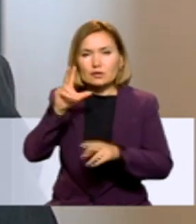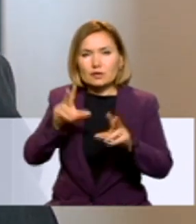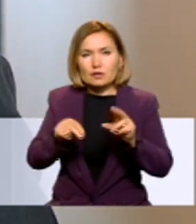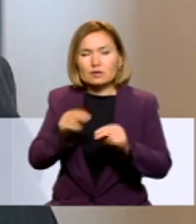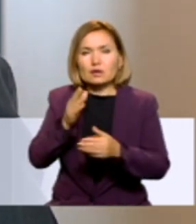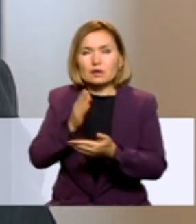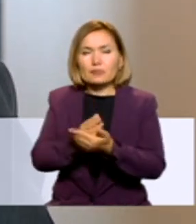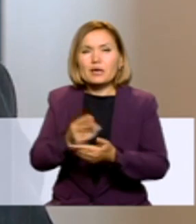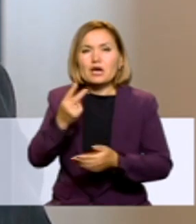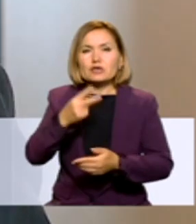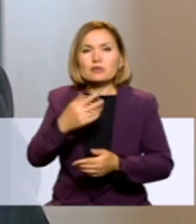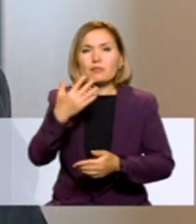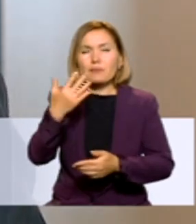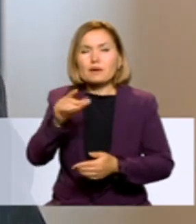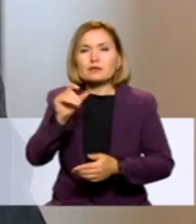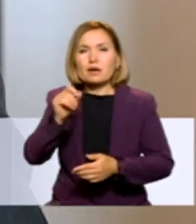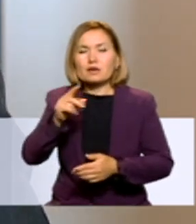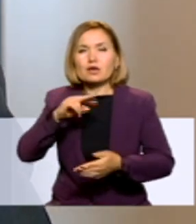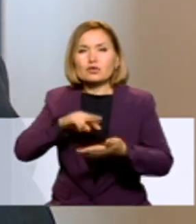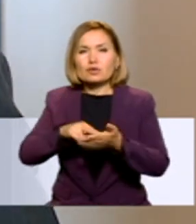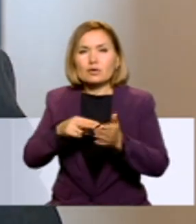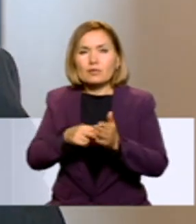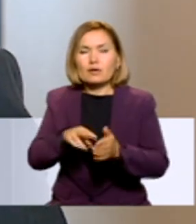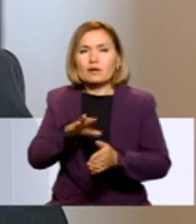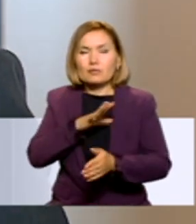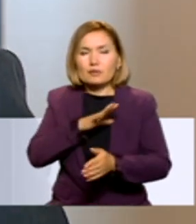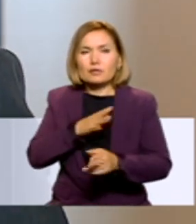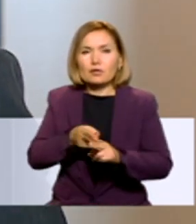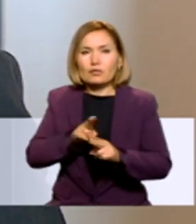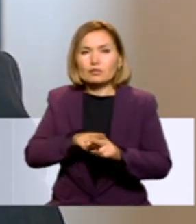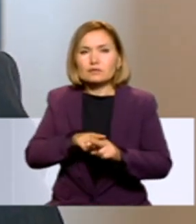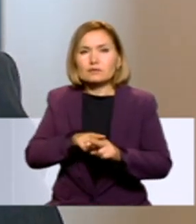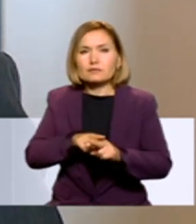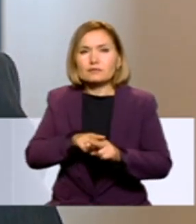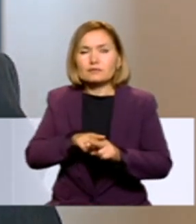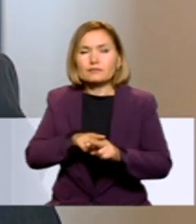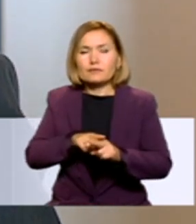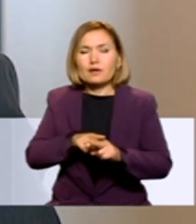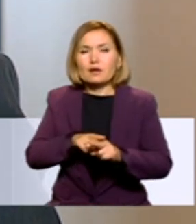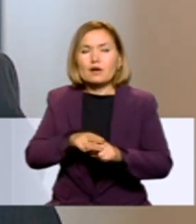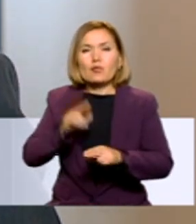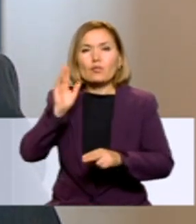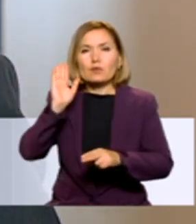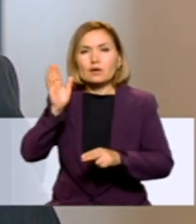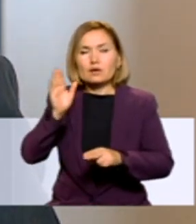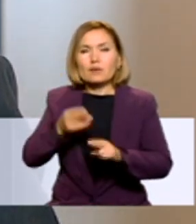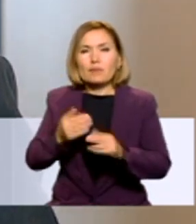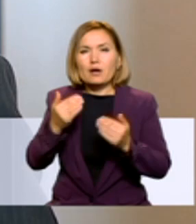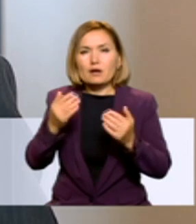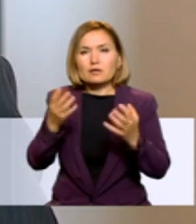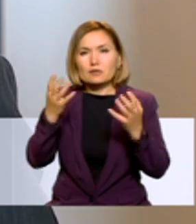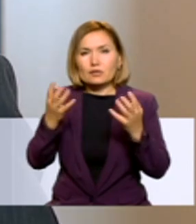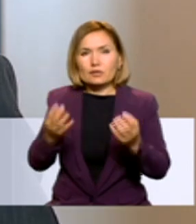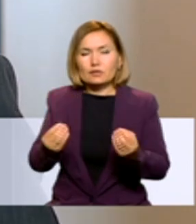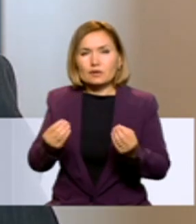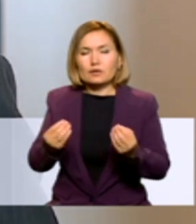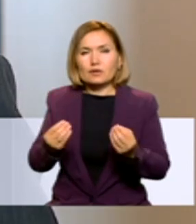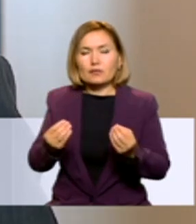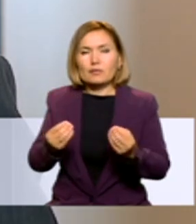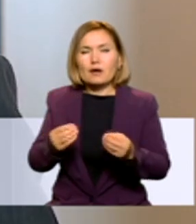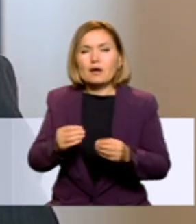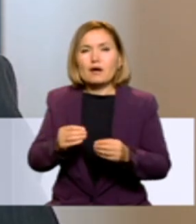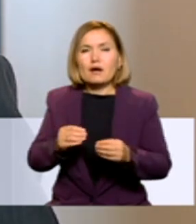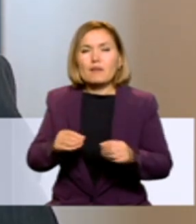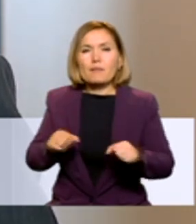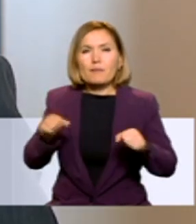жалпы енді 25 алтын жоспарлап отырмыз ғой. Соны енді бұйырса қазір байдарка